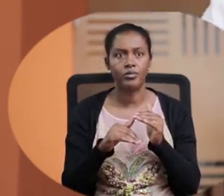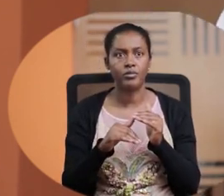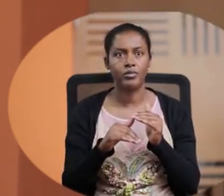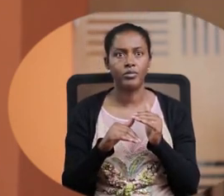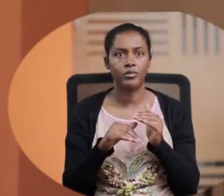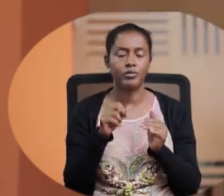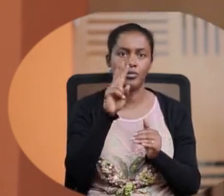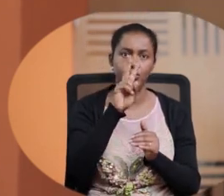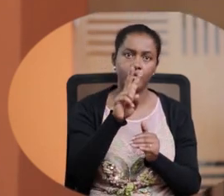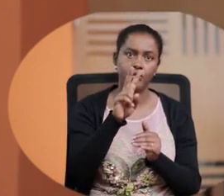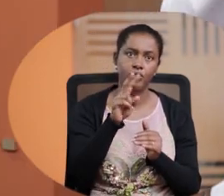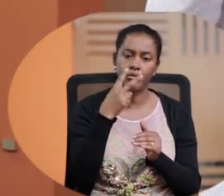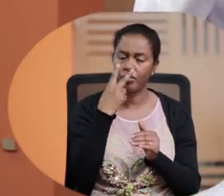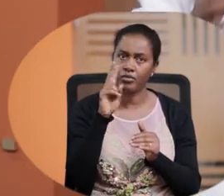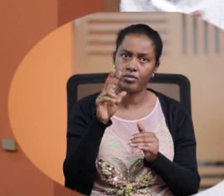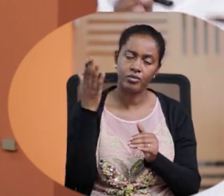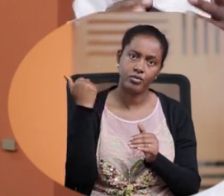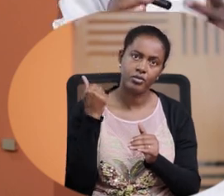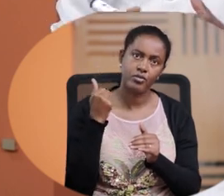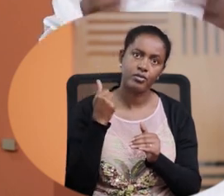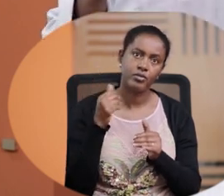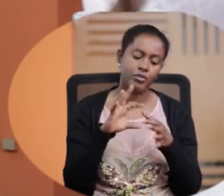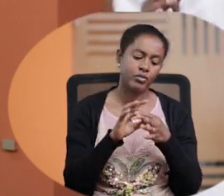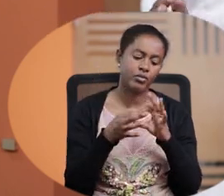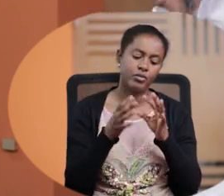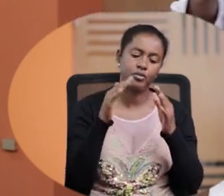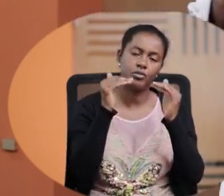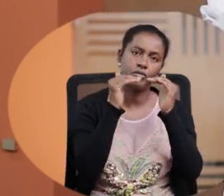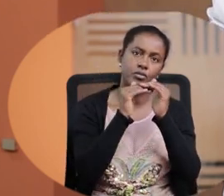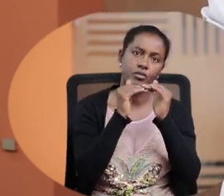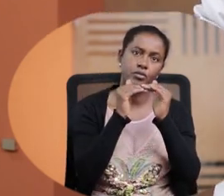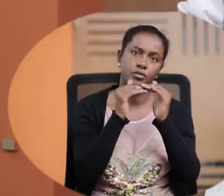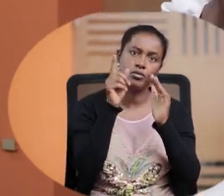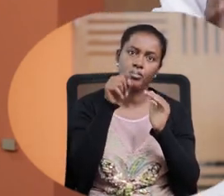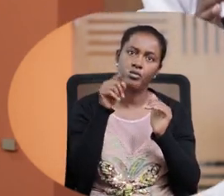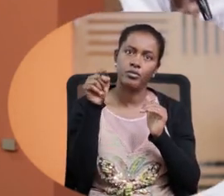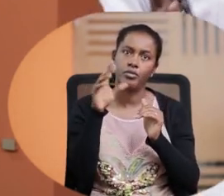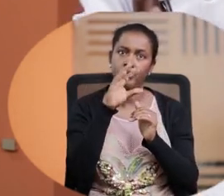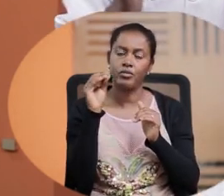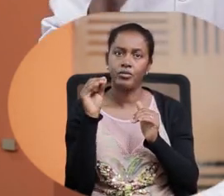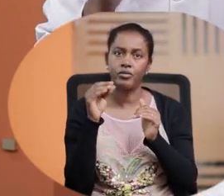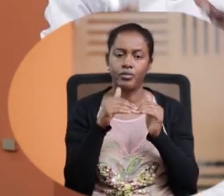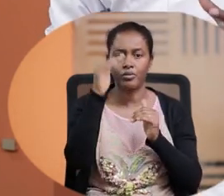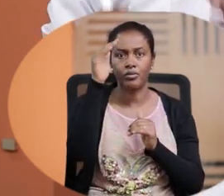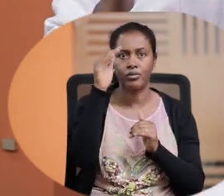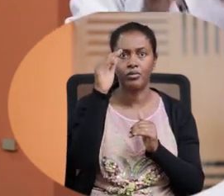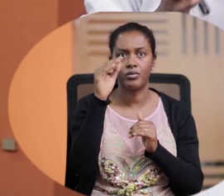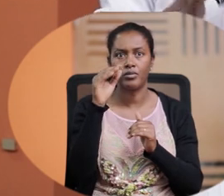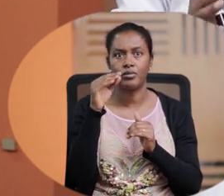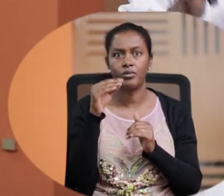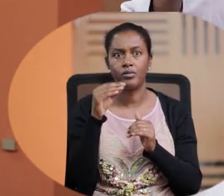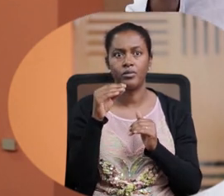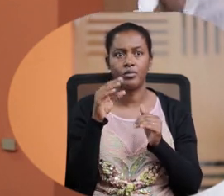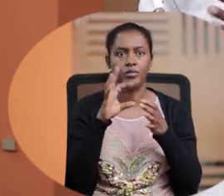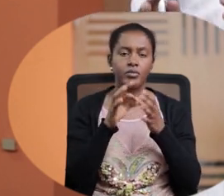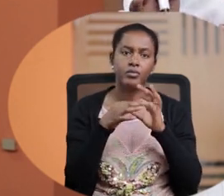2 ilaaltanittu isaanis himoota walqixaa sararawaa furuu fi himoota walcaalmaa sararawaa furuu himoota walqixaa